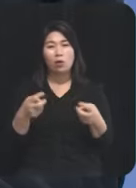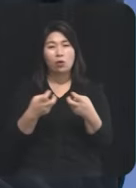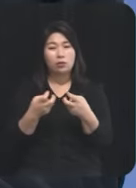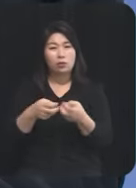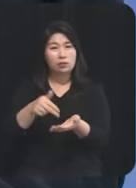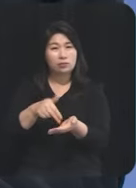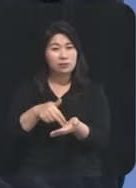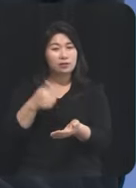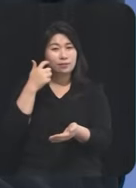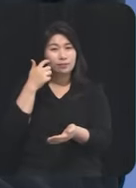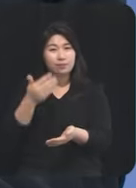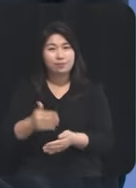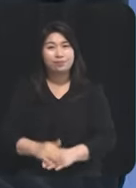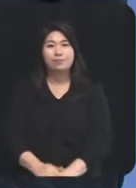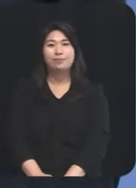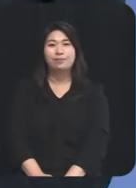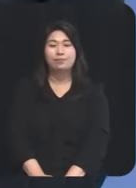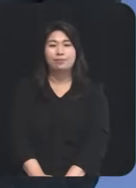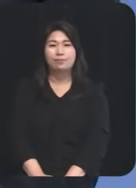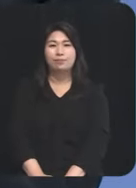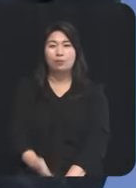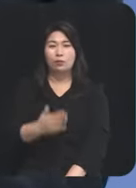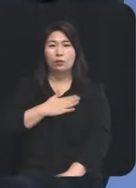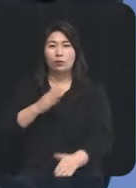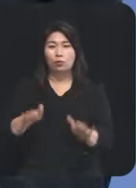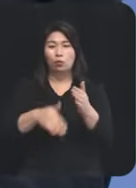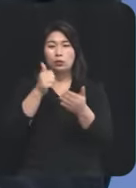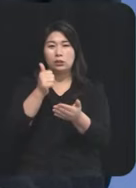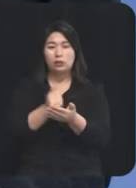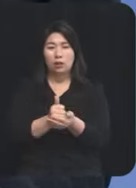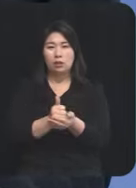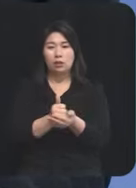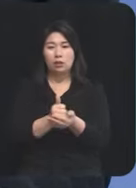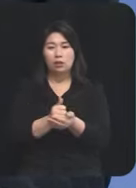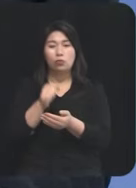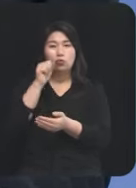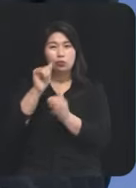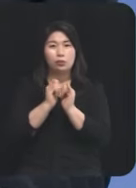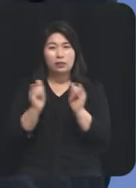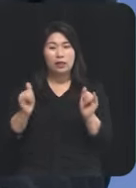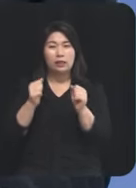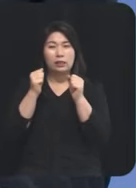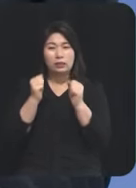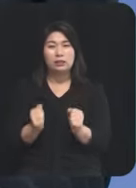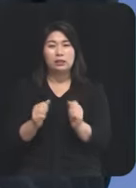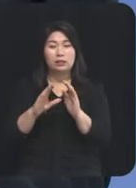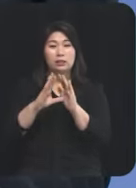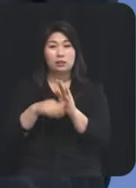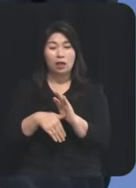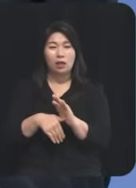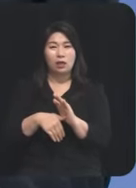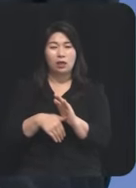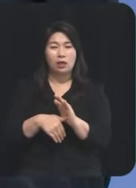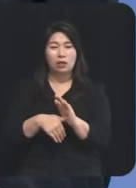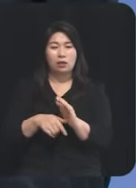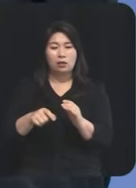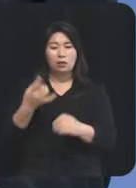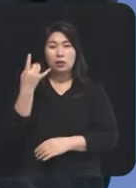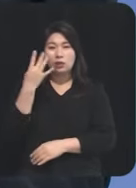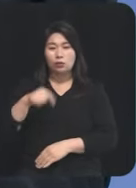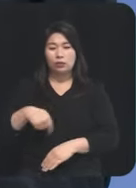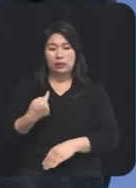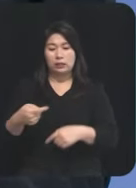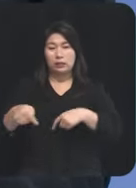입장이셨습니까? 저는 도지사 후보 당시에 기초자치단체 부활을 얘기했었습니다.